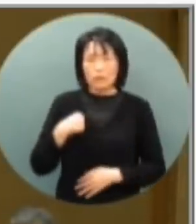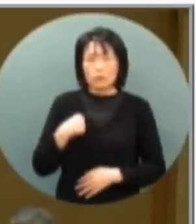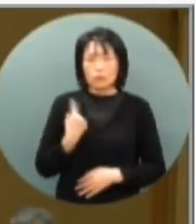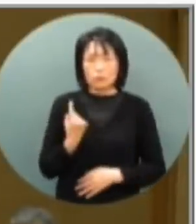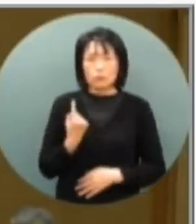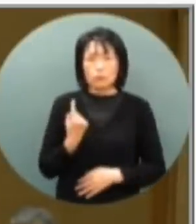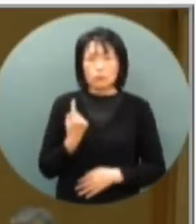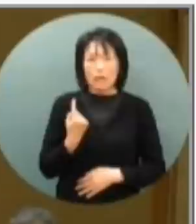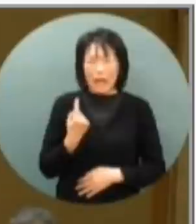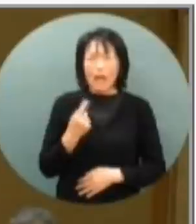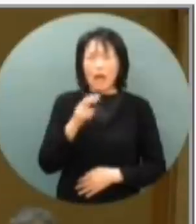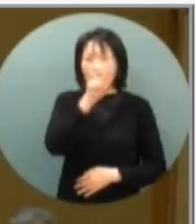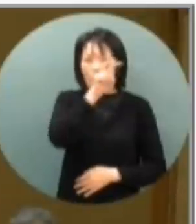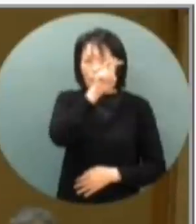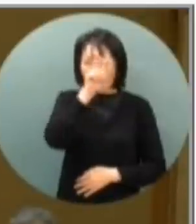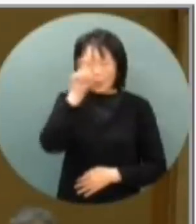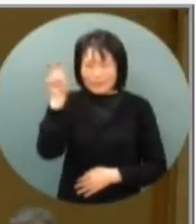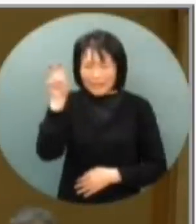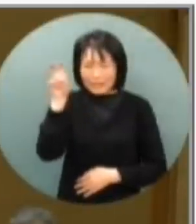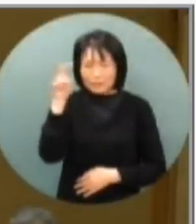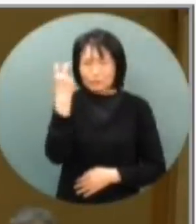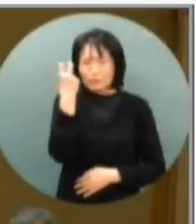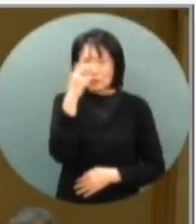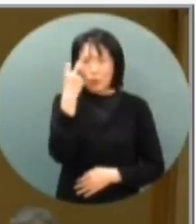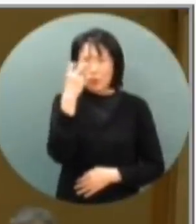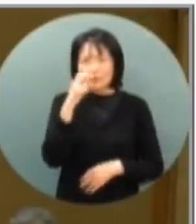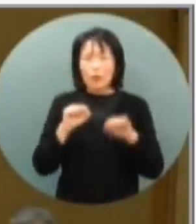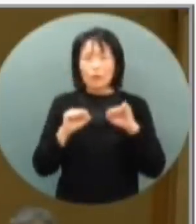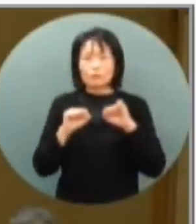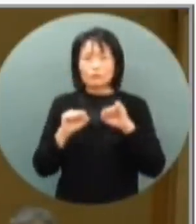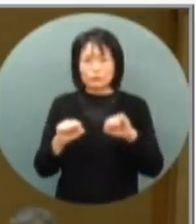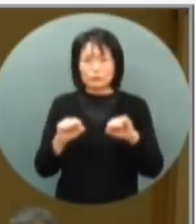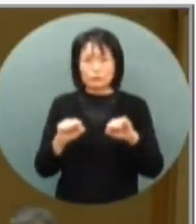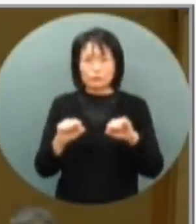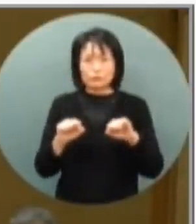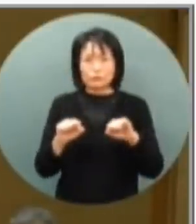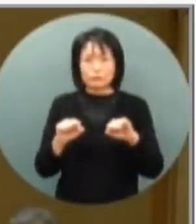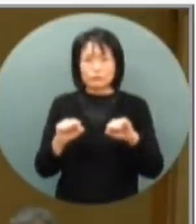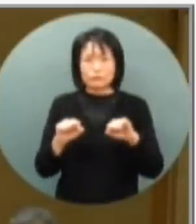モニタリング調査を行うというのは非常に